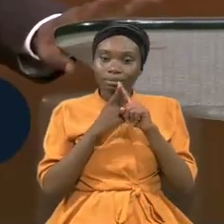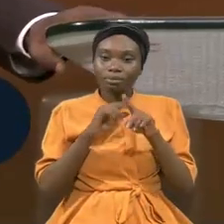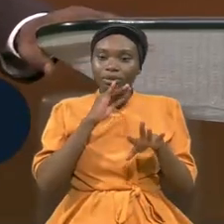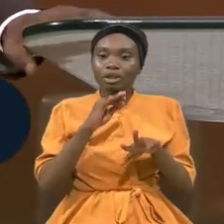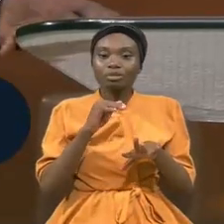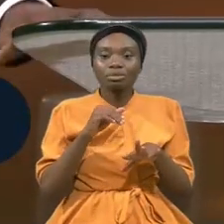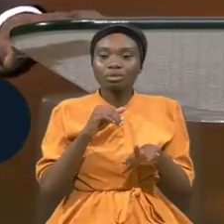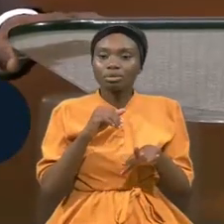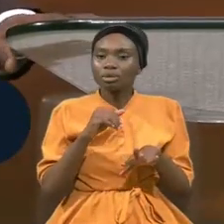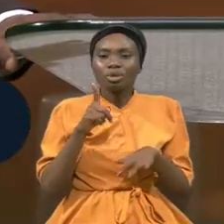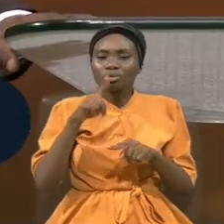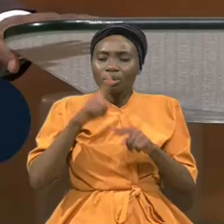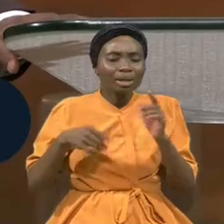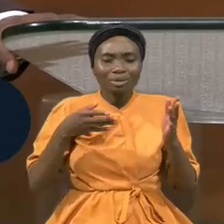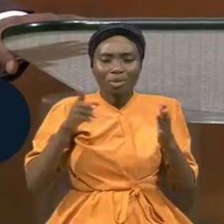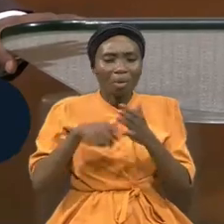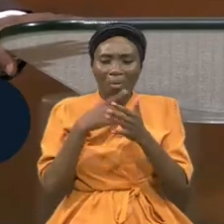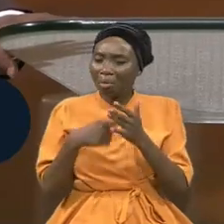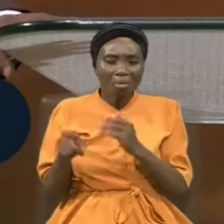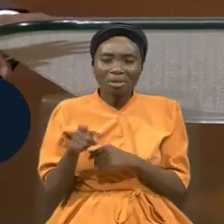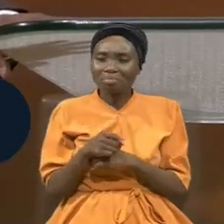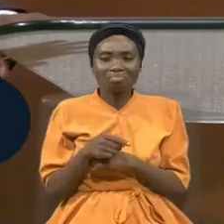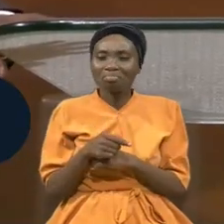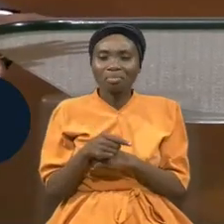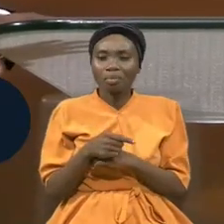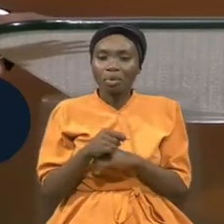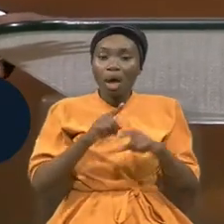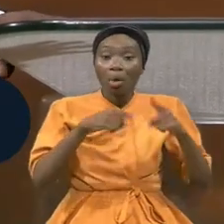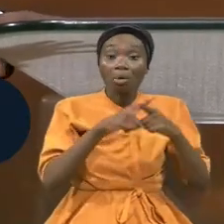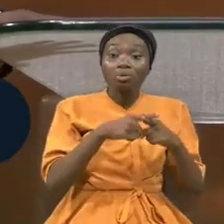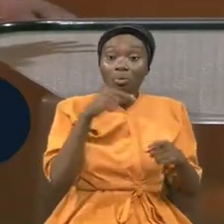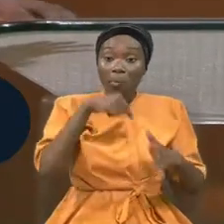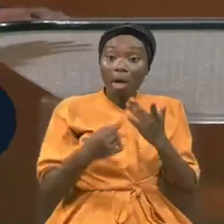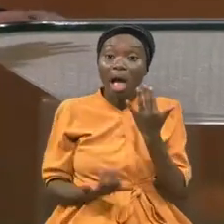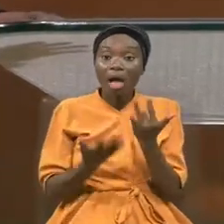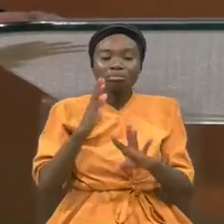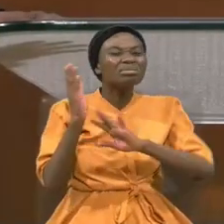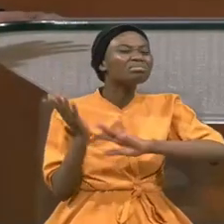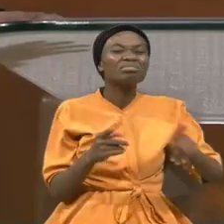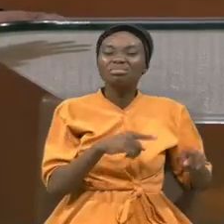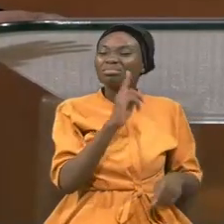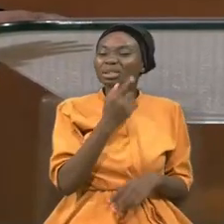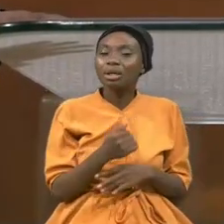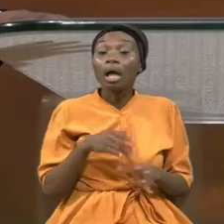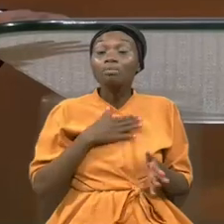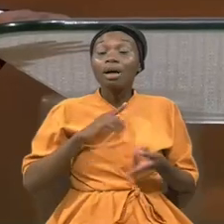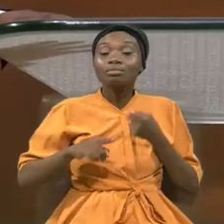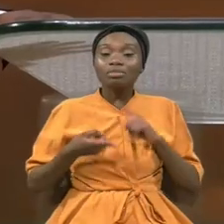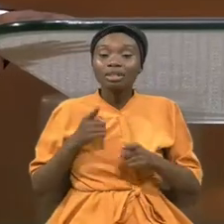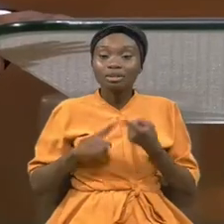C'est que mon ami est intouchable. Incorrigible. Tu ne peux pas le corriger. Allez en enfer, laisse-le. C'est mon ami. Hein.